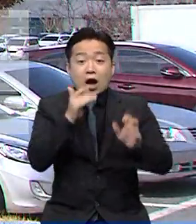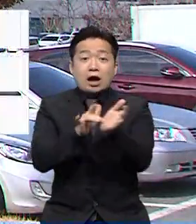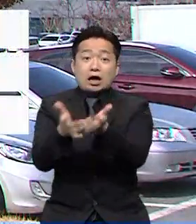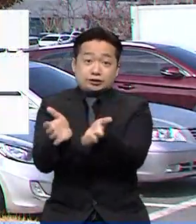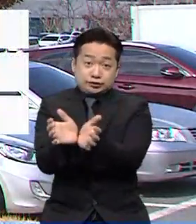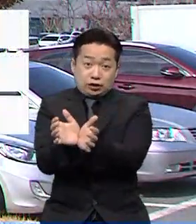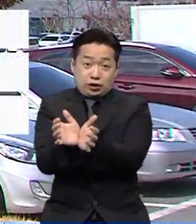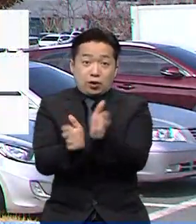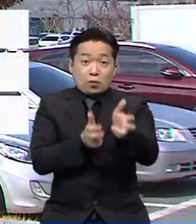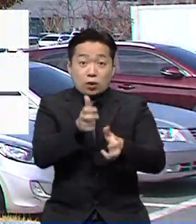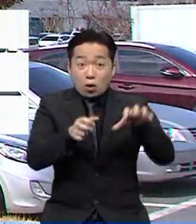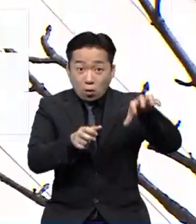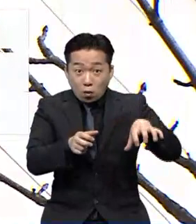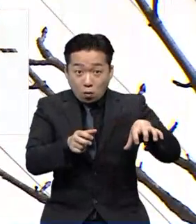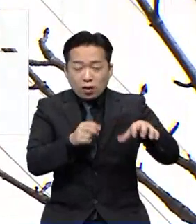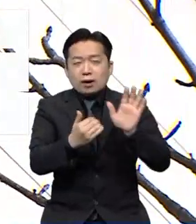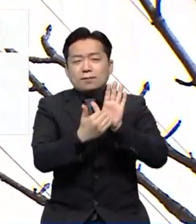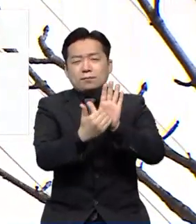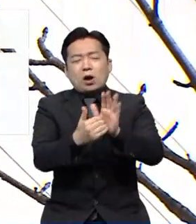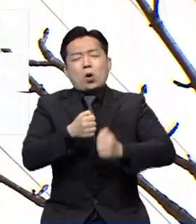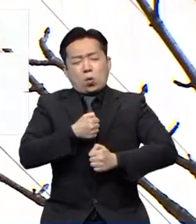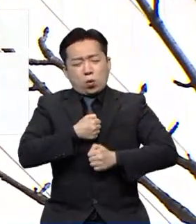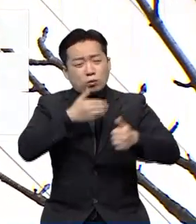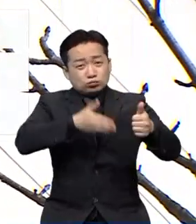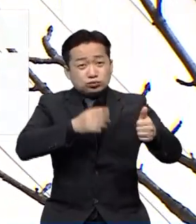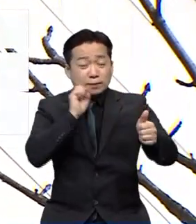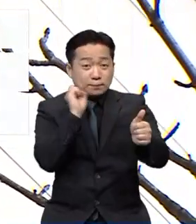주사기 제조업체에 예방 조치를 명령하고